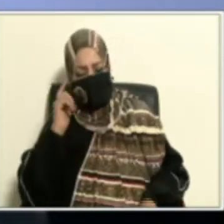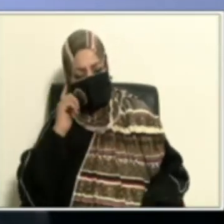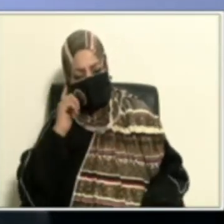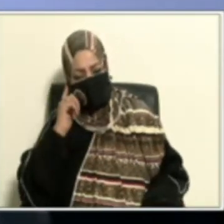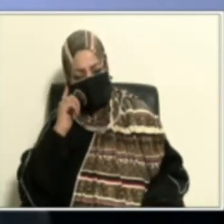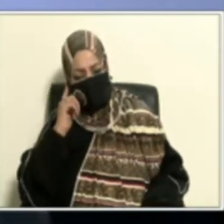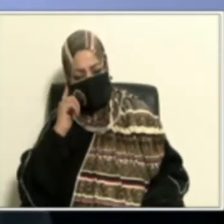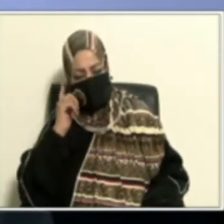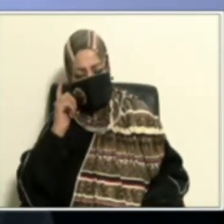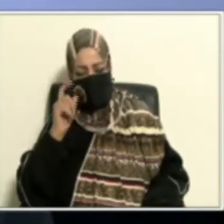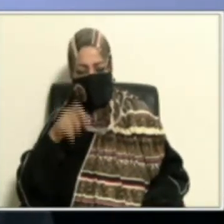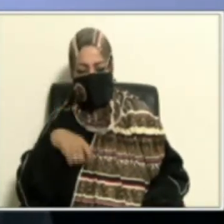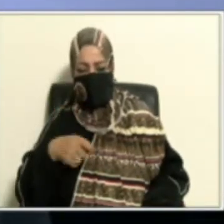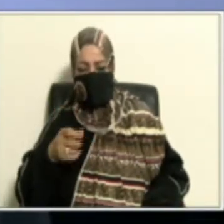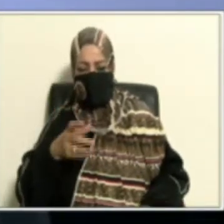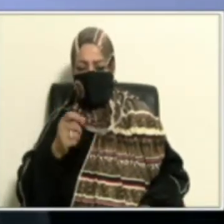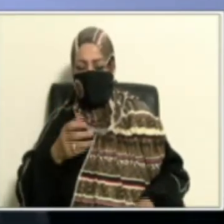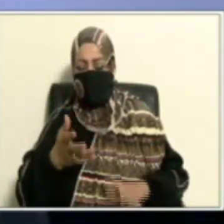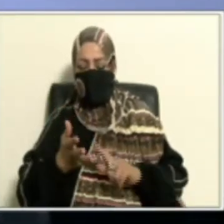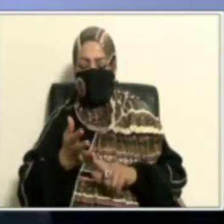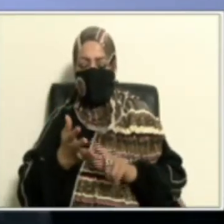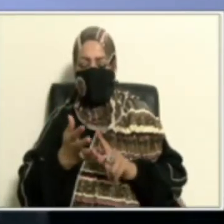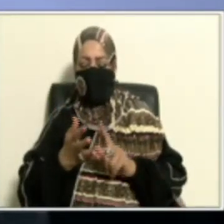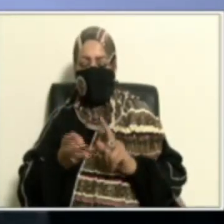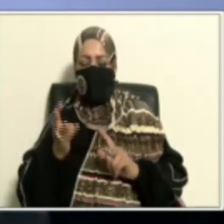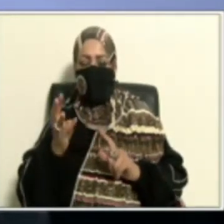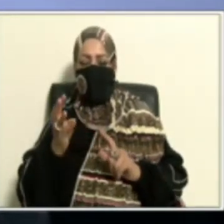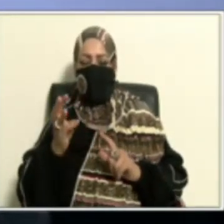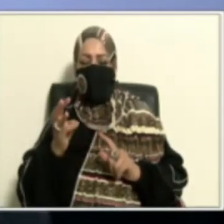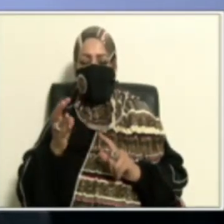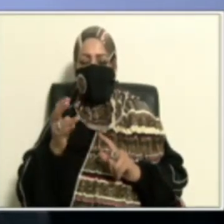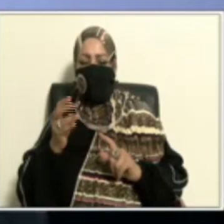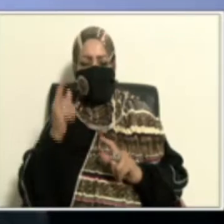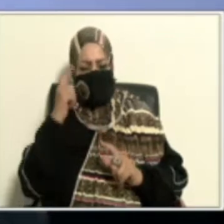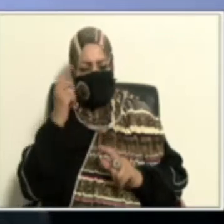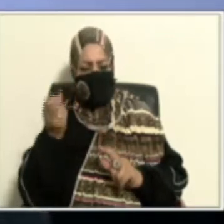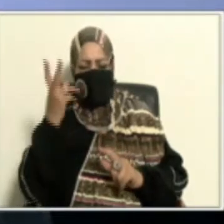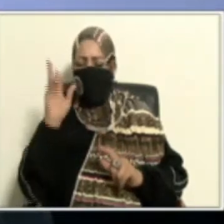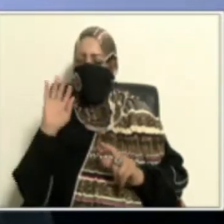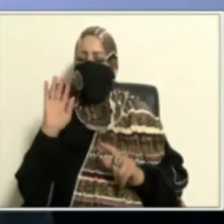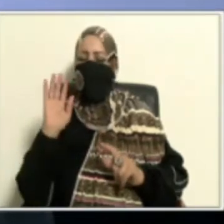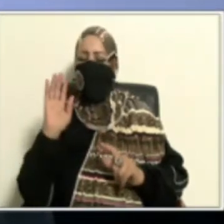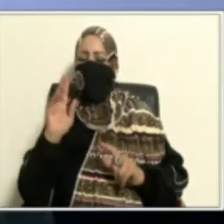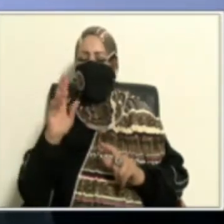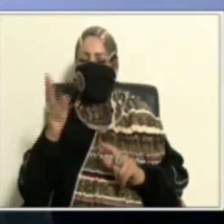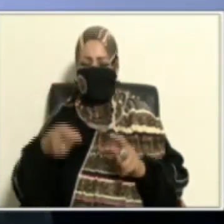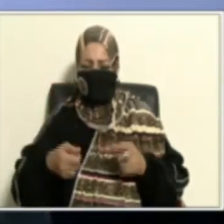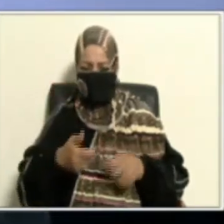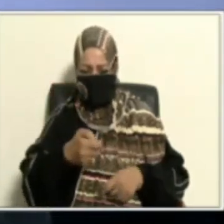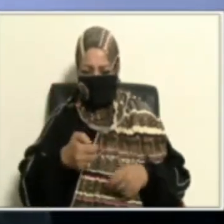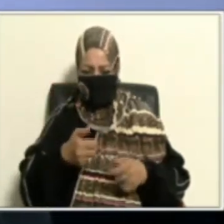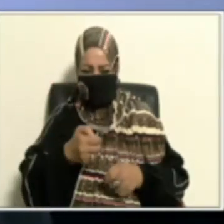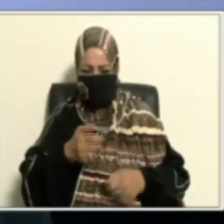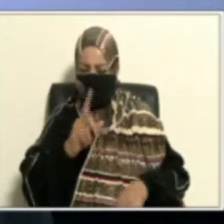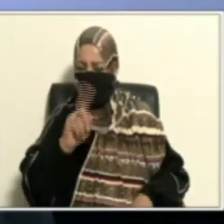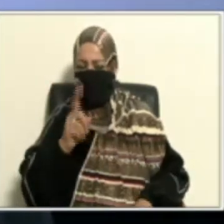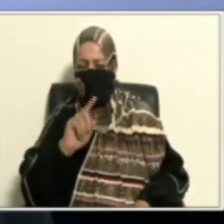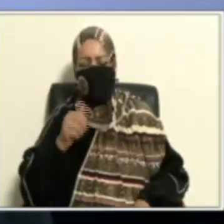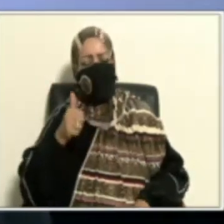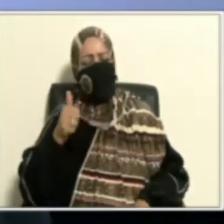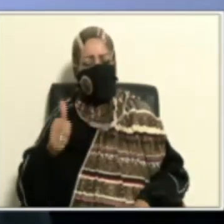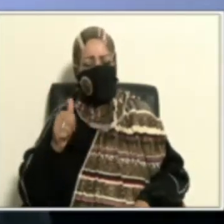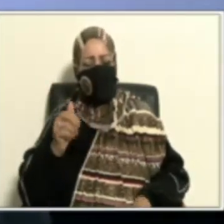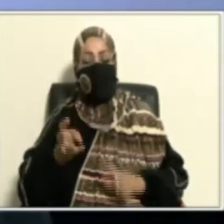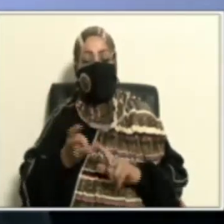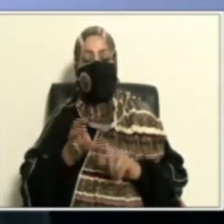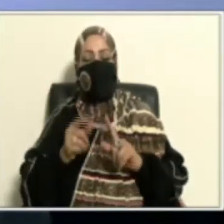ذلك. وبالتالي الإنسان إذا كان يضبط أوراده، الإنسان بيدير مثلا في اليوم 100 مرة اللهم صل وسلم